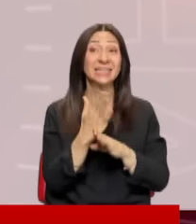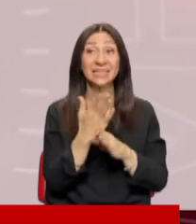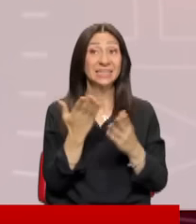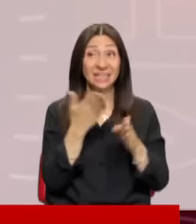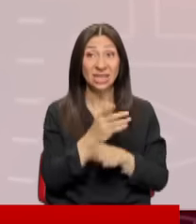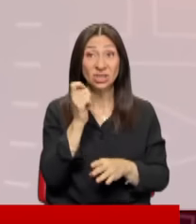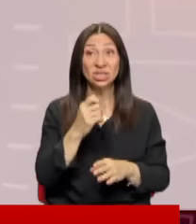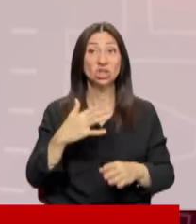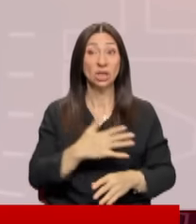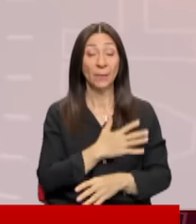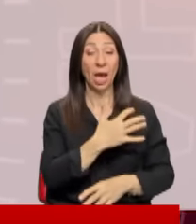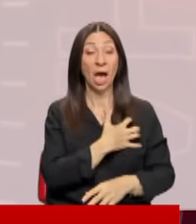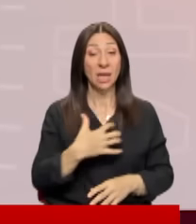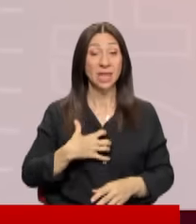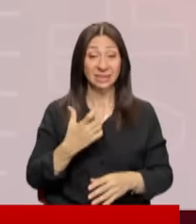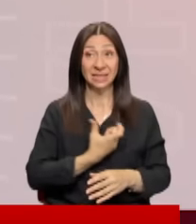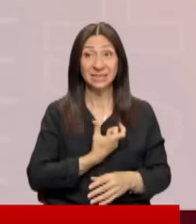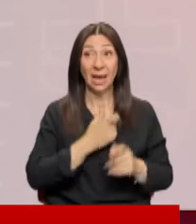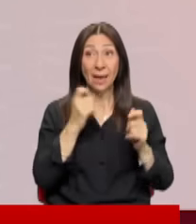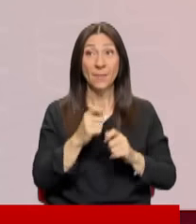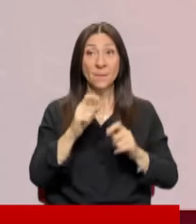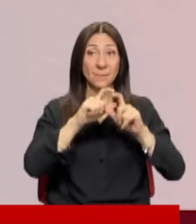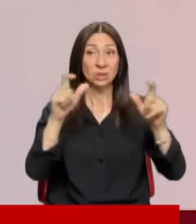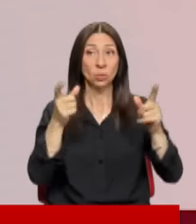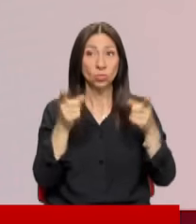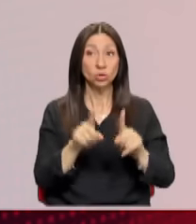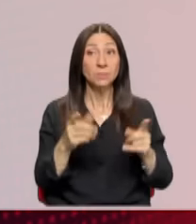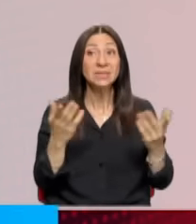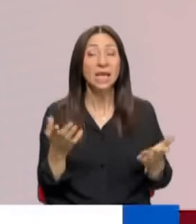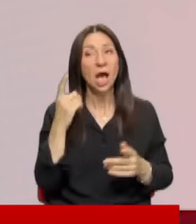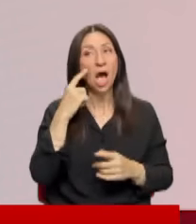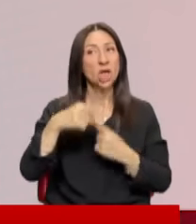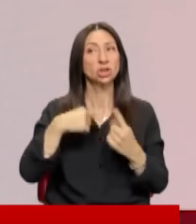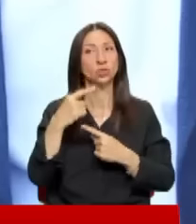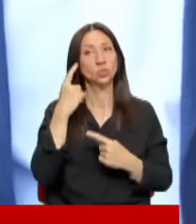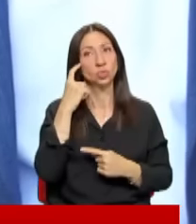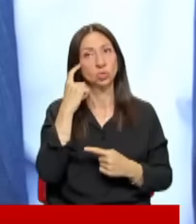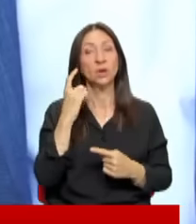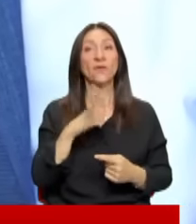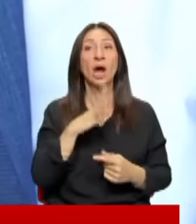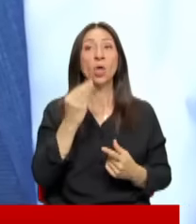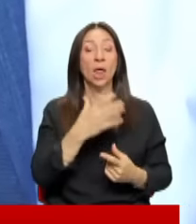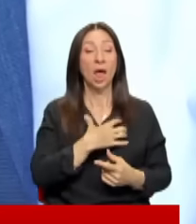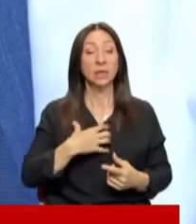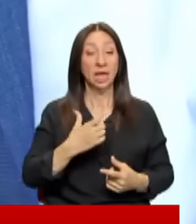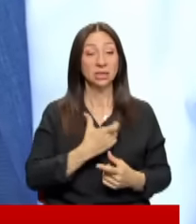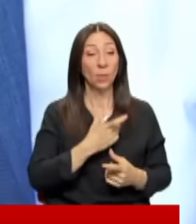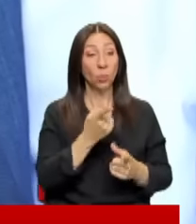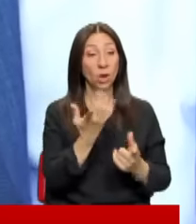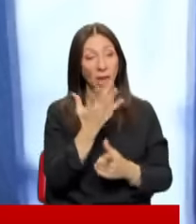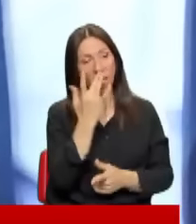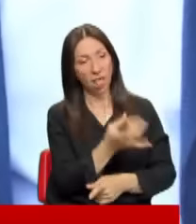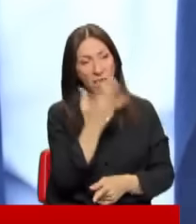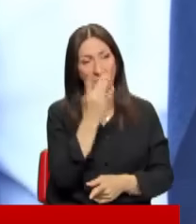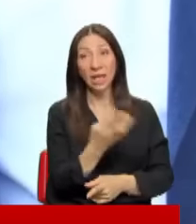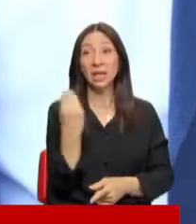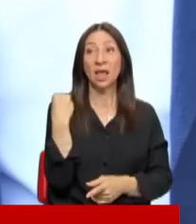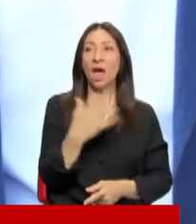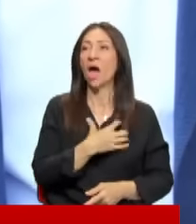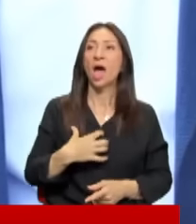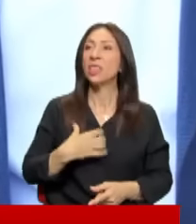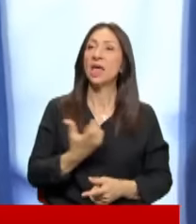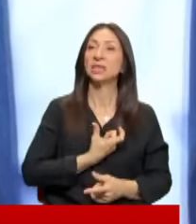yatan gerçek de CHP ile bir anayasa yapma başlığı altında buluşabilir miyiz arayışıydı. Mevcut anayasaya bu kadar ihlal ediliyorken yeni